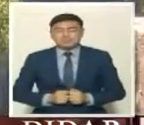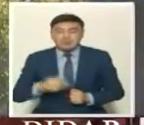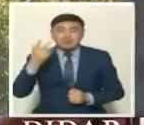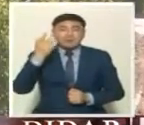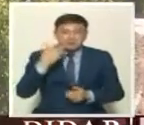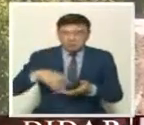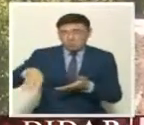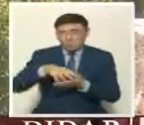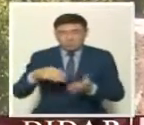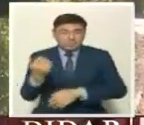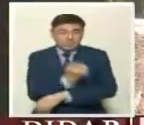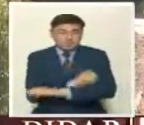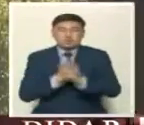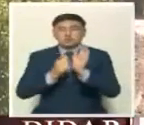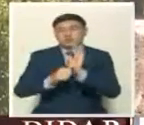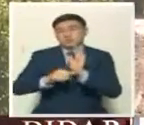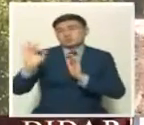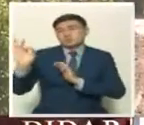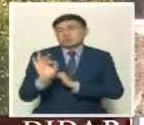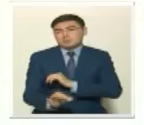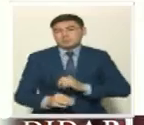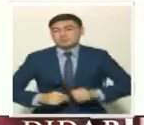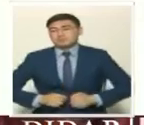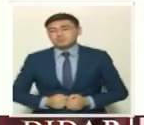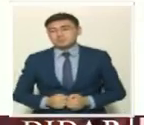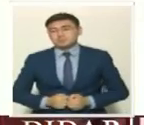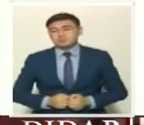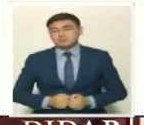Ревакцинация охвачены 60%.